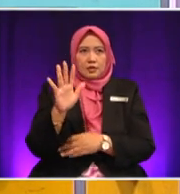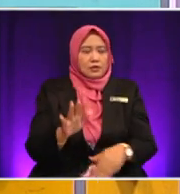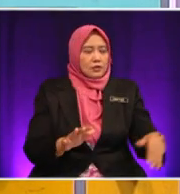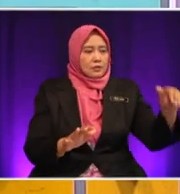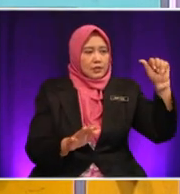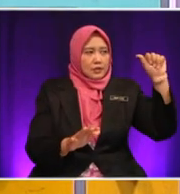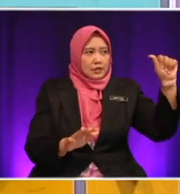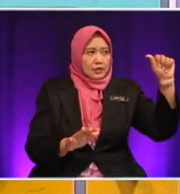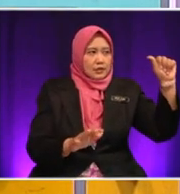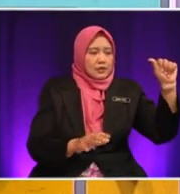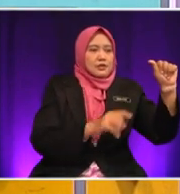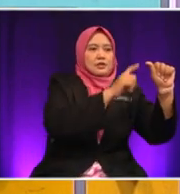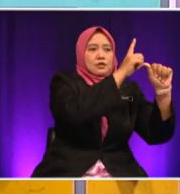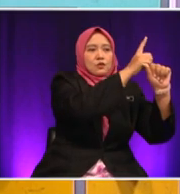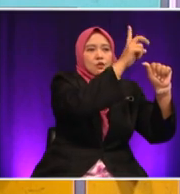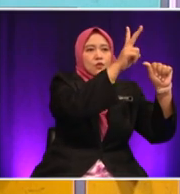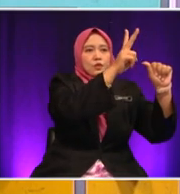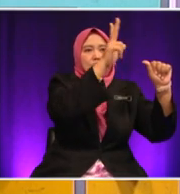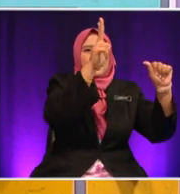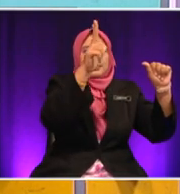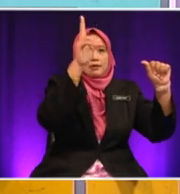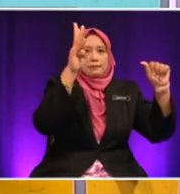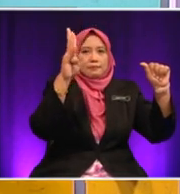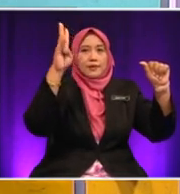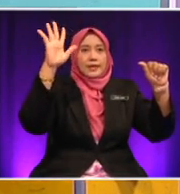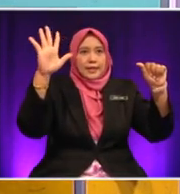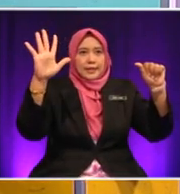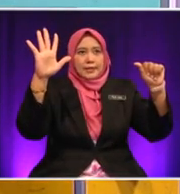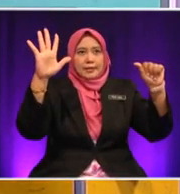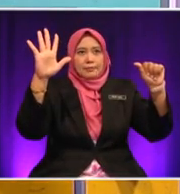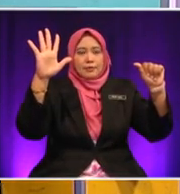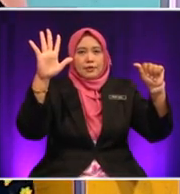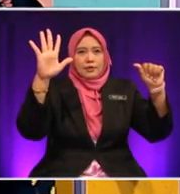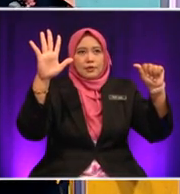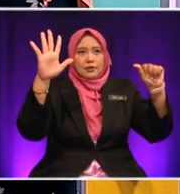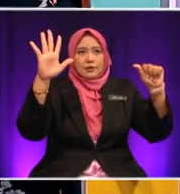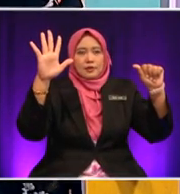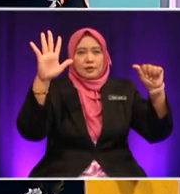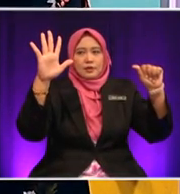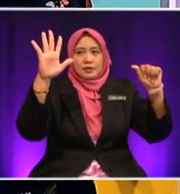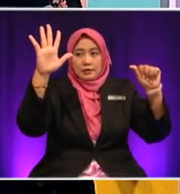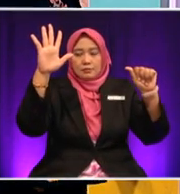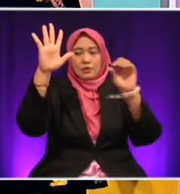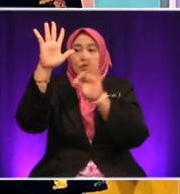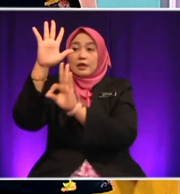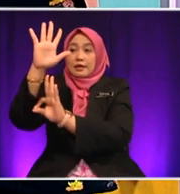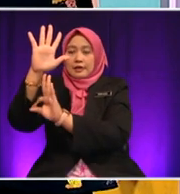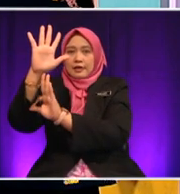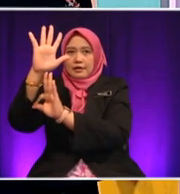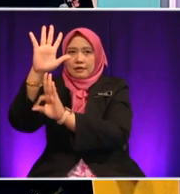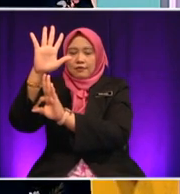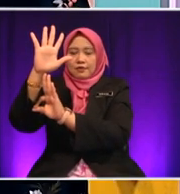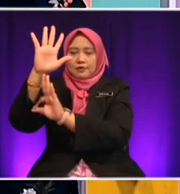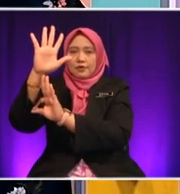satu dua tiga empat lima Jadi 5 tuh jatuh pada es itu masuk aja nilai